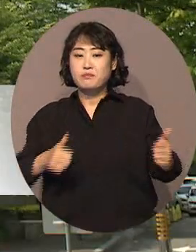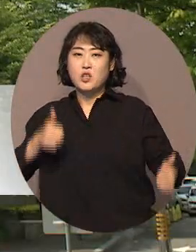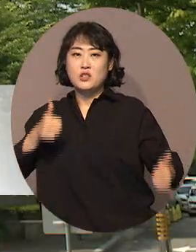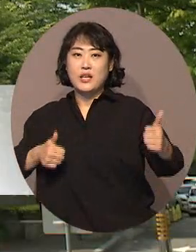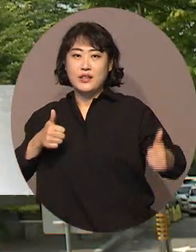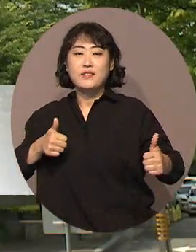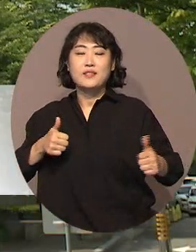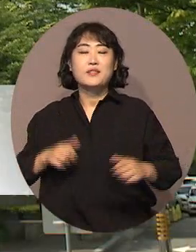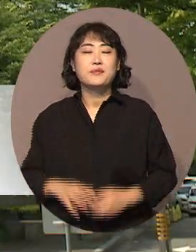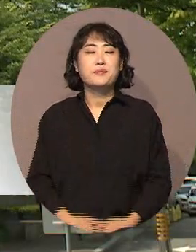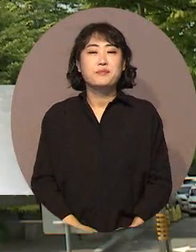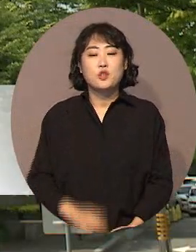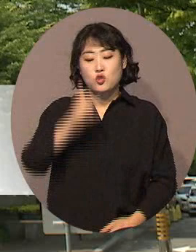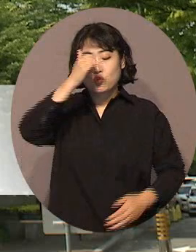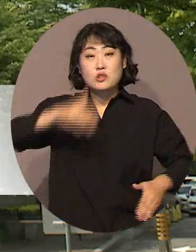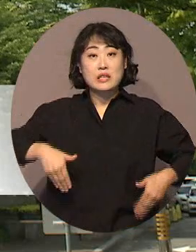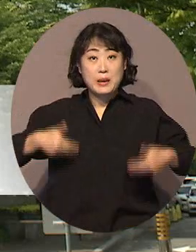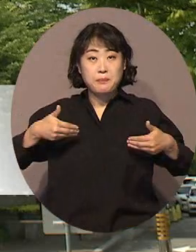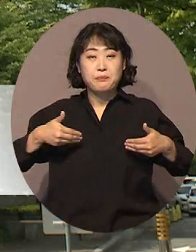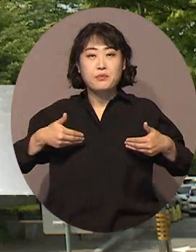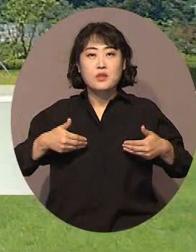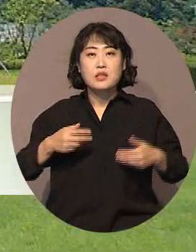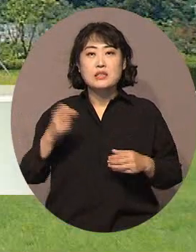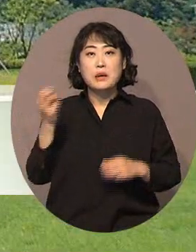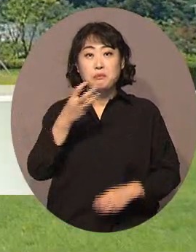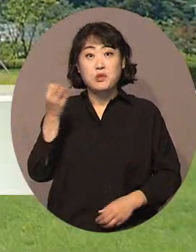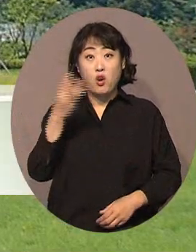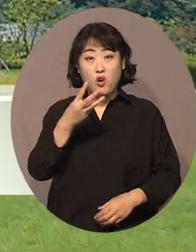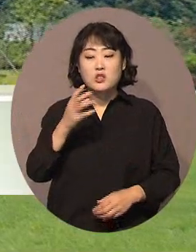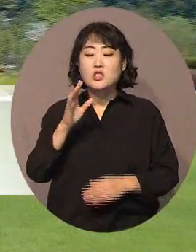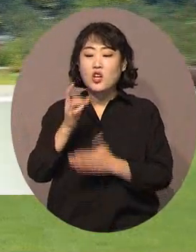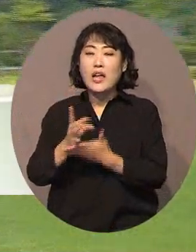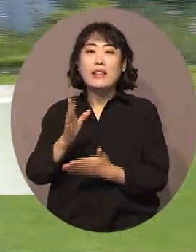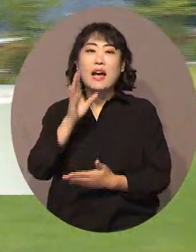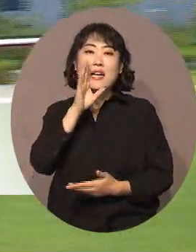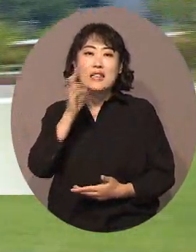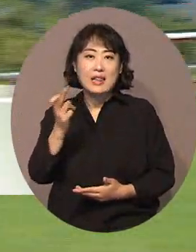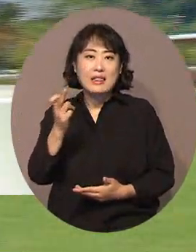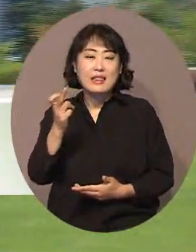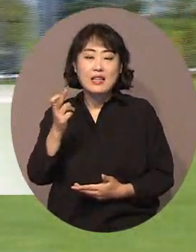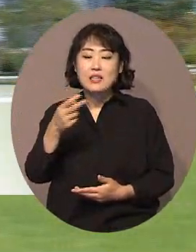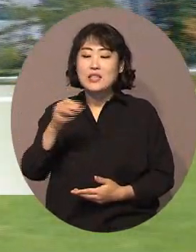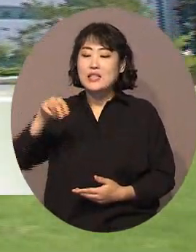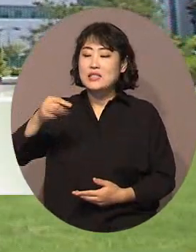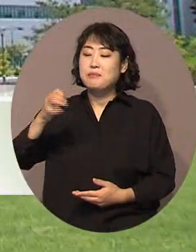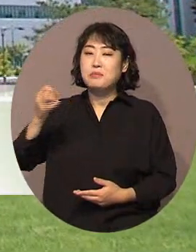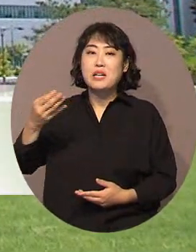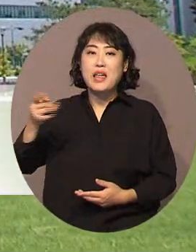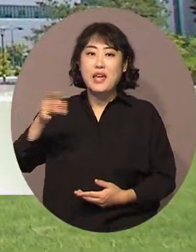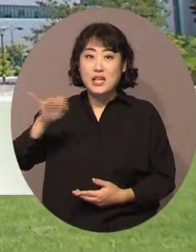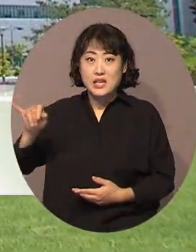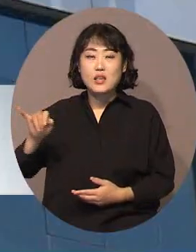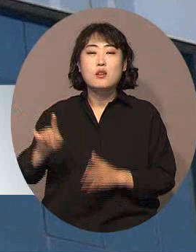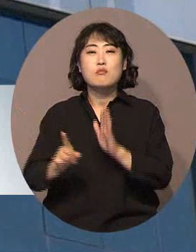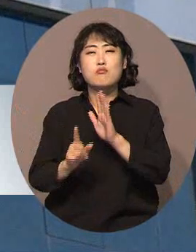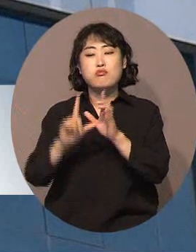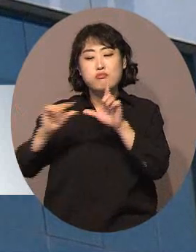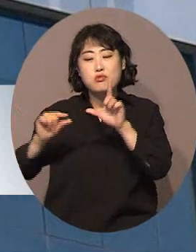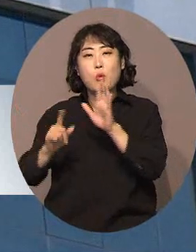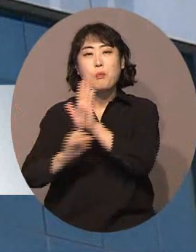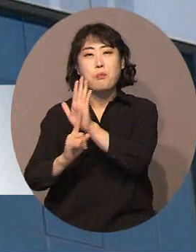경쟁합니다 충남도는 삼성디스플레이가 위치한 천안과 아산을 디스플레이 분야의 공모했으며